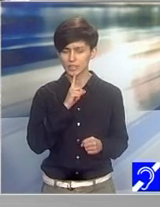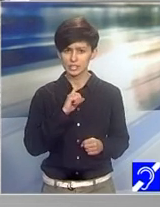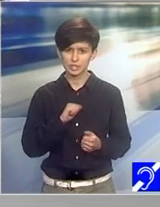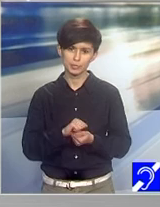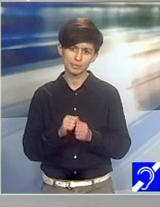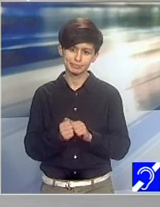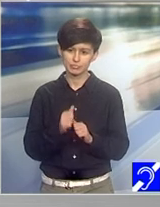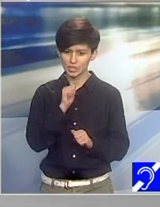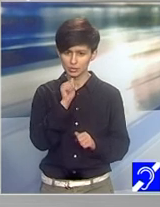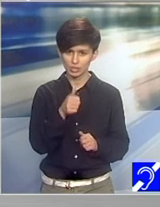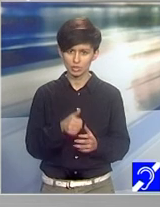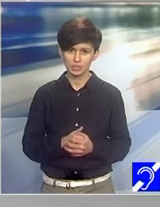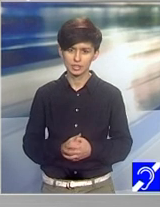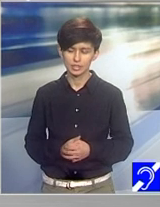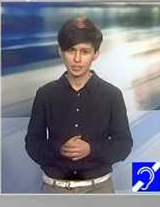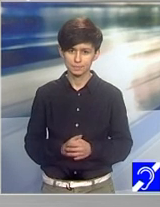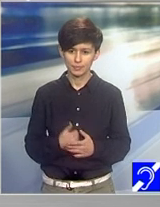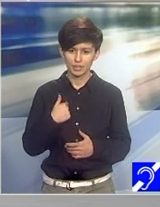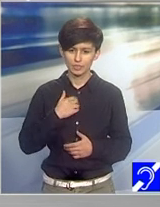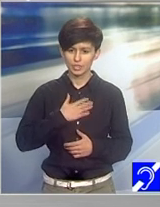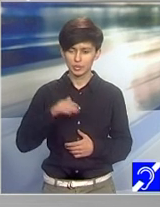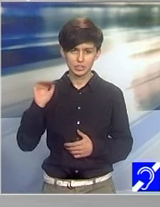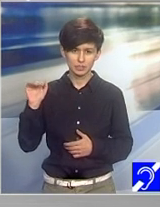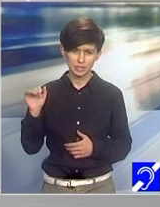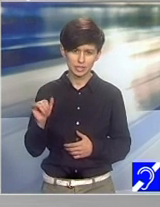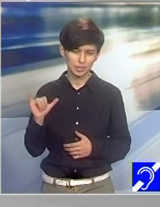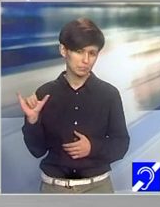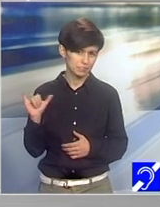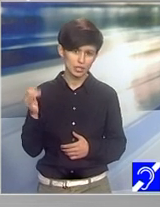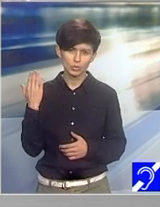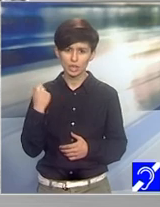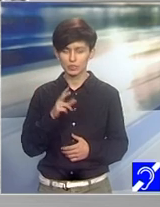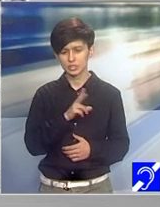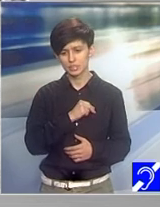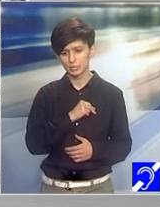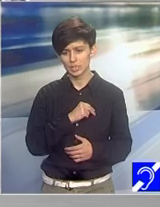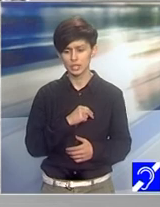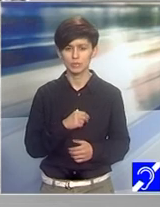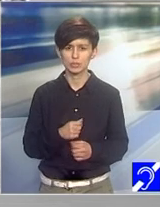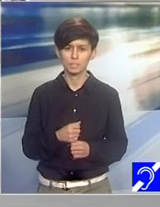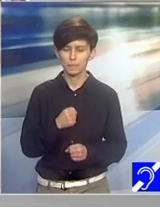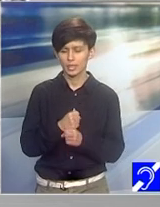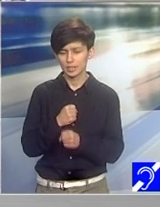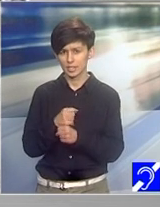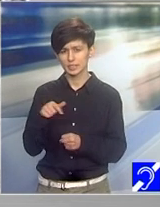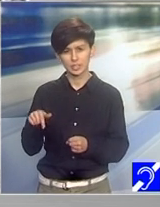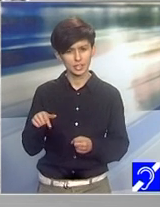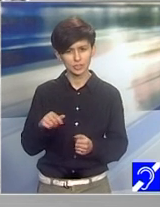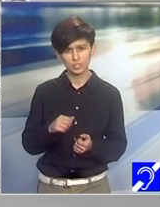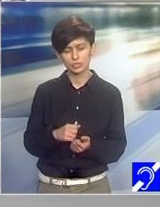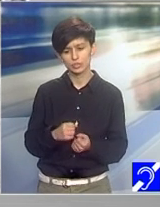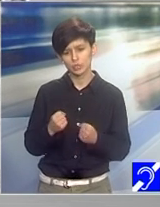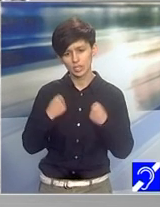deloc. V-aș întreba a cui credeți că a fost mai ales meritul realizării acestui act extraordinar